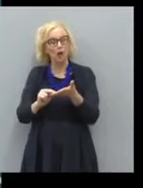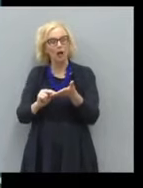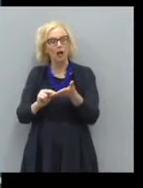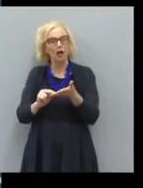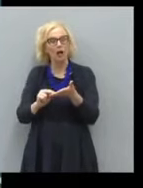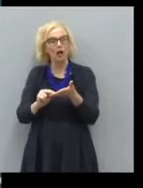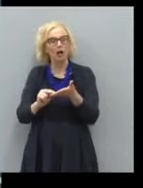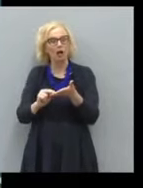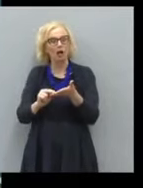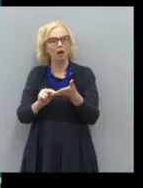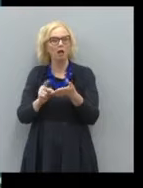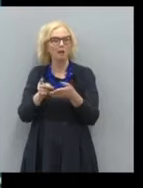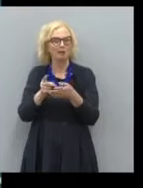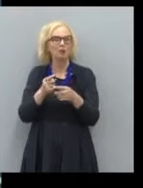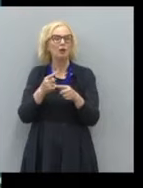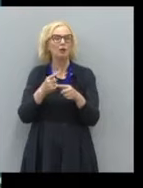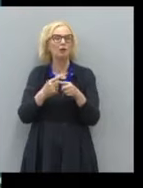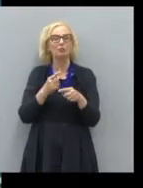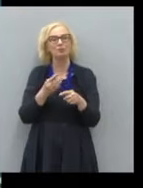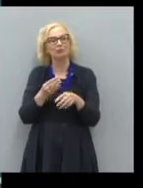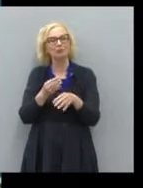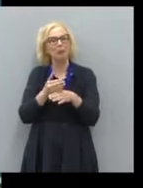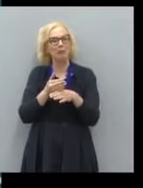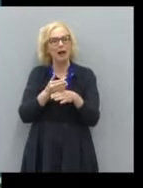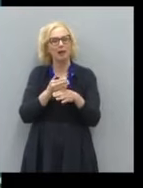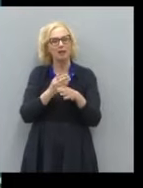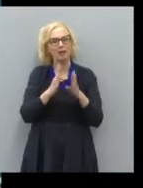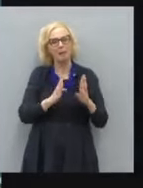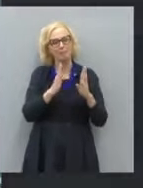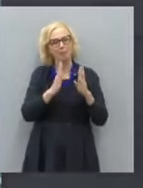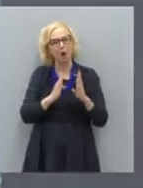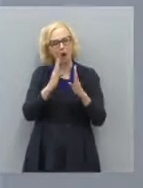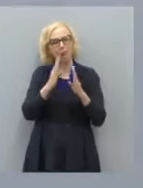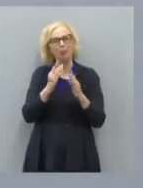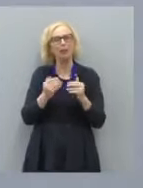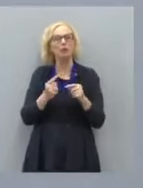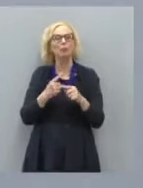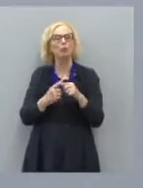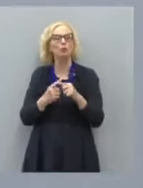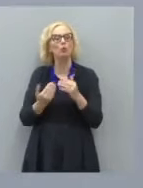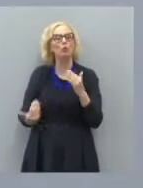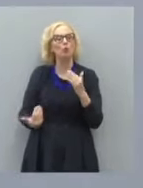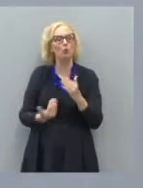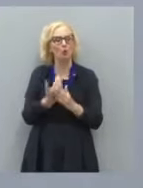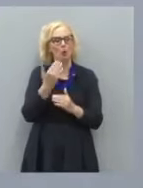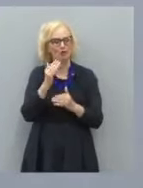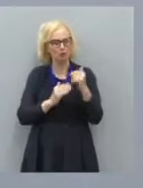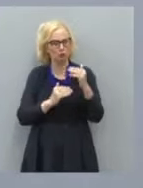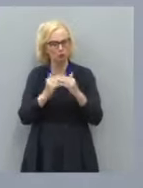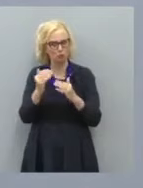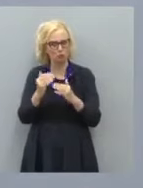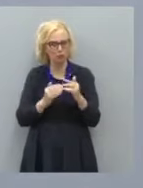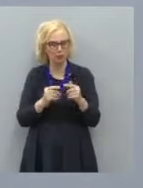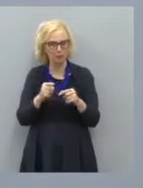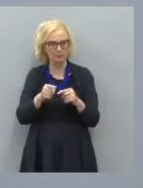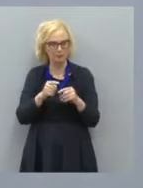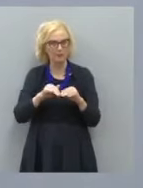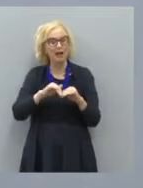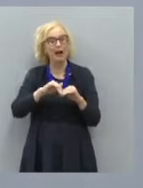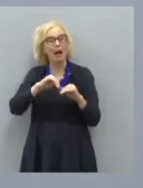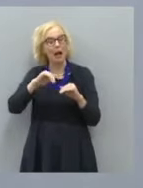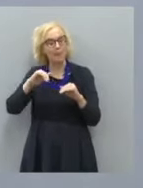parte immobili parte nuove nuove nuove strutture al netto di quanto viene movimentato